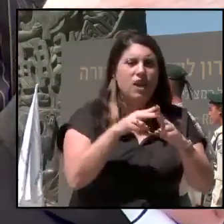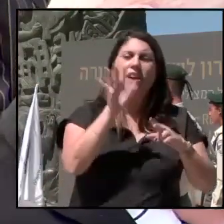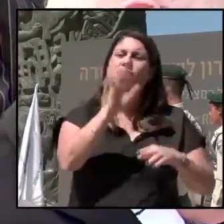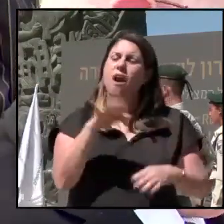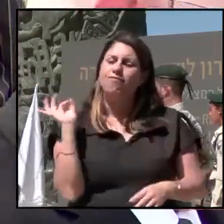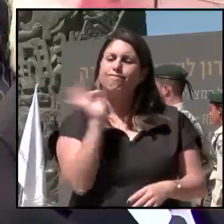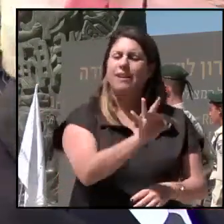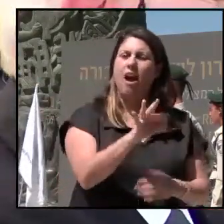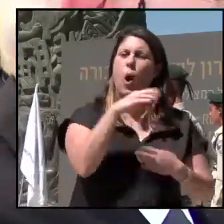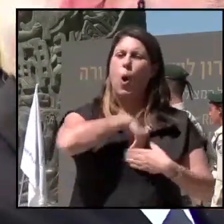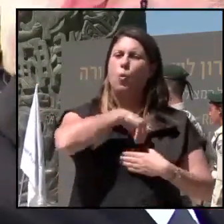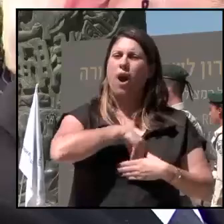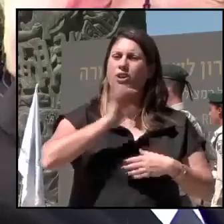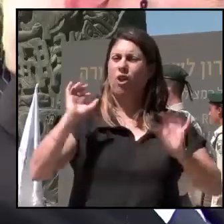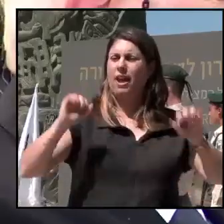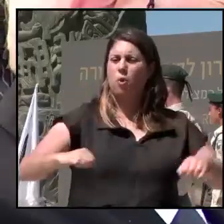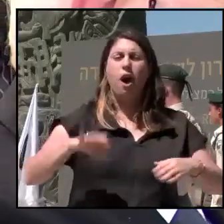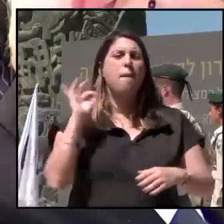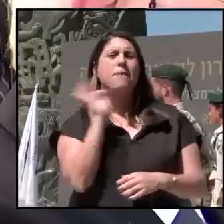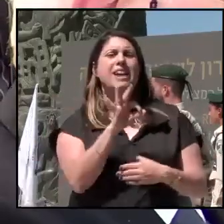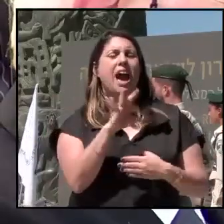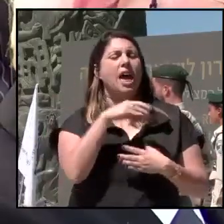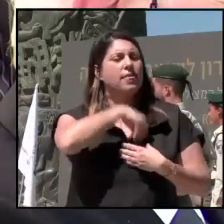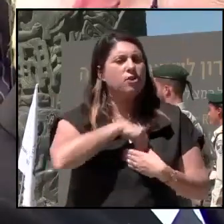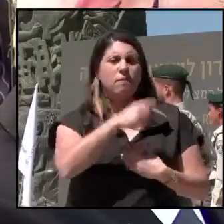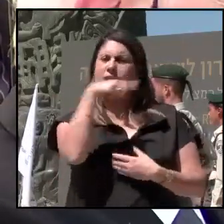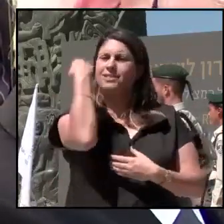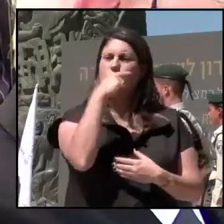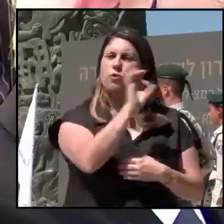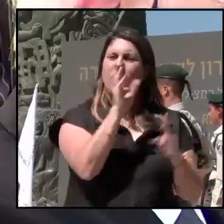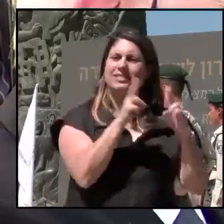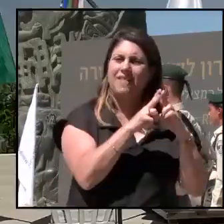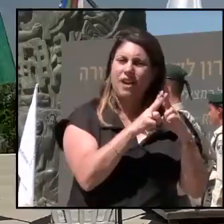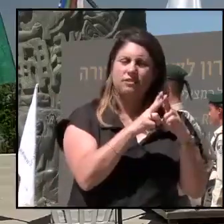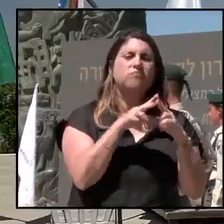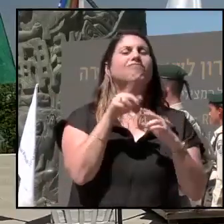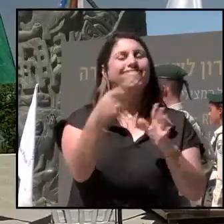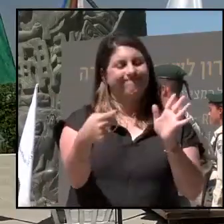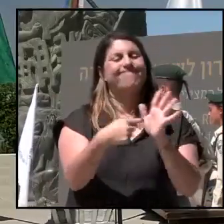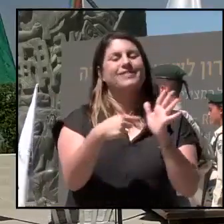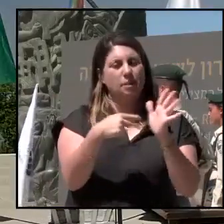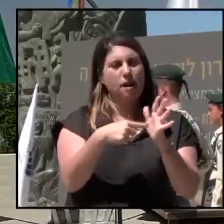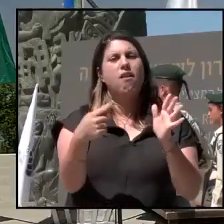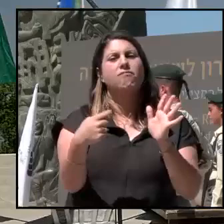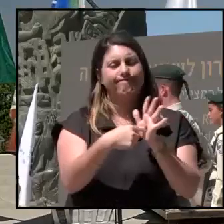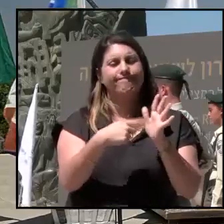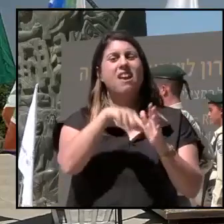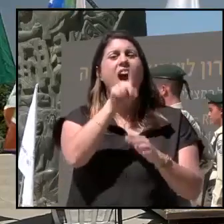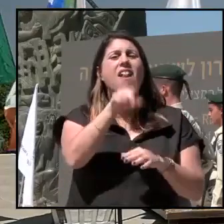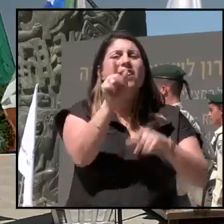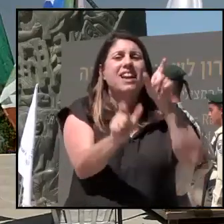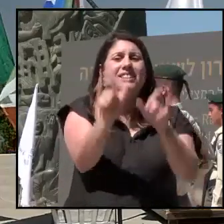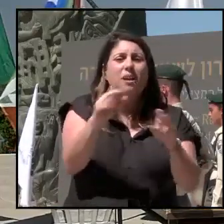של הרפובליקה, הוא בגד בנשמתה וזהותה של צרפת. זאת הסיבה שאלפי אזרחים